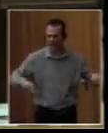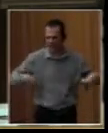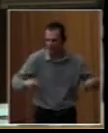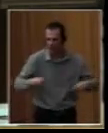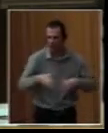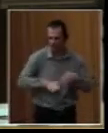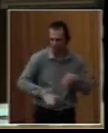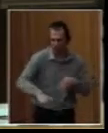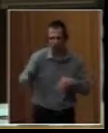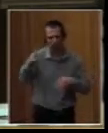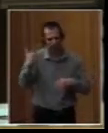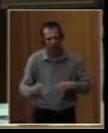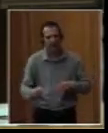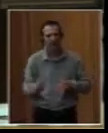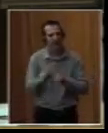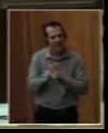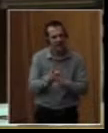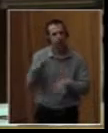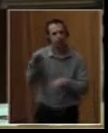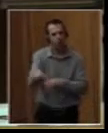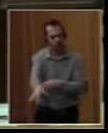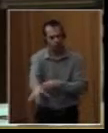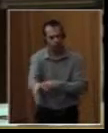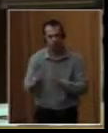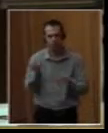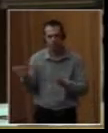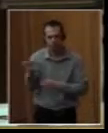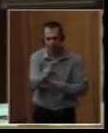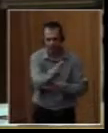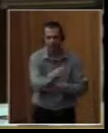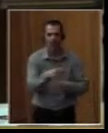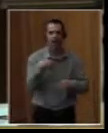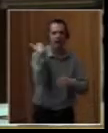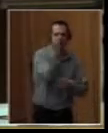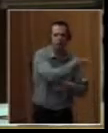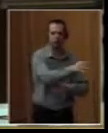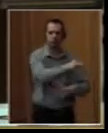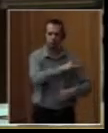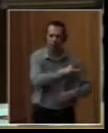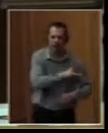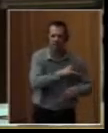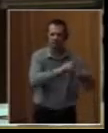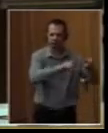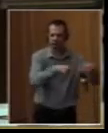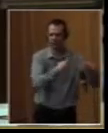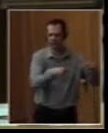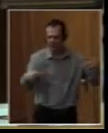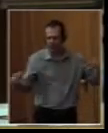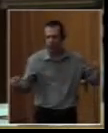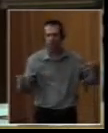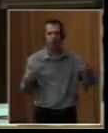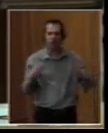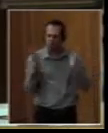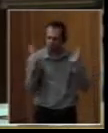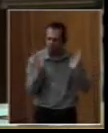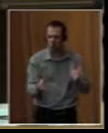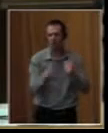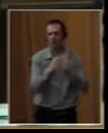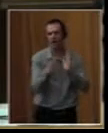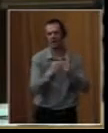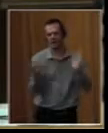ενώ διαθέτουμε και τους κατάλληλους χώρους υγιεινής. Μπορούμε να πούμε για πολλά παραδείγματα, δεν είναι ο σκοπός αυτός, τα